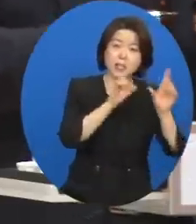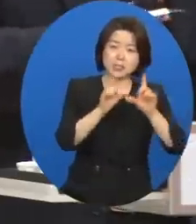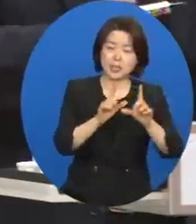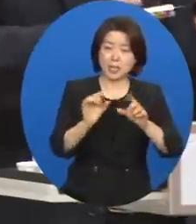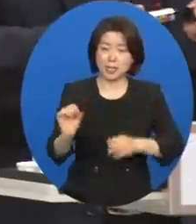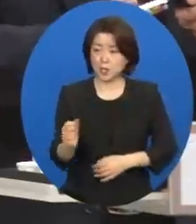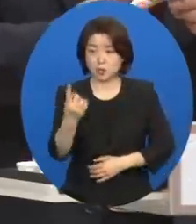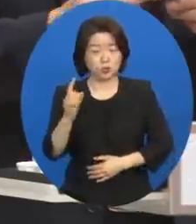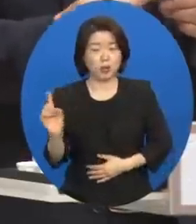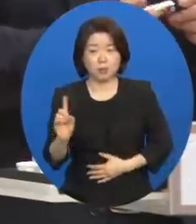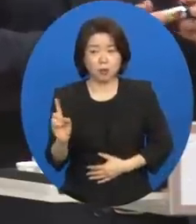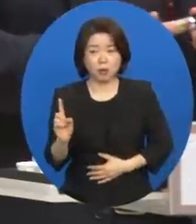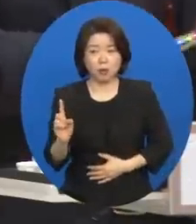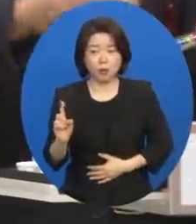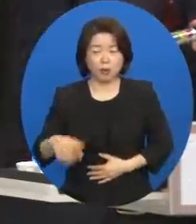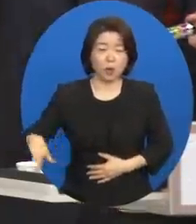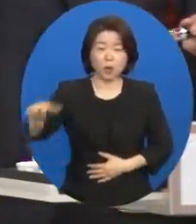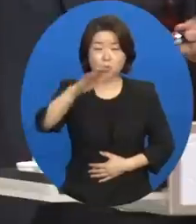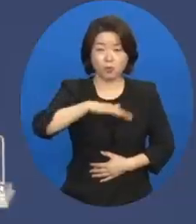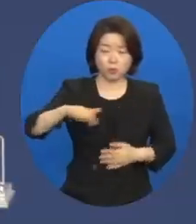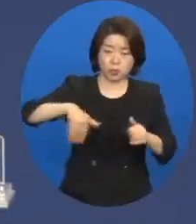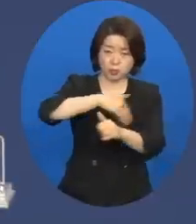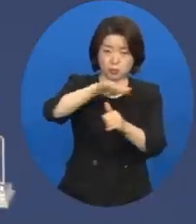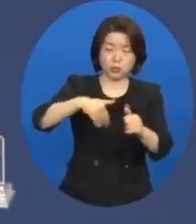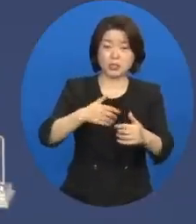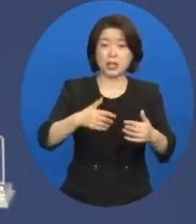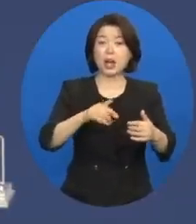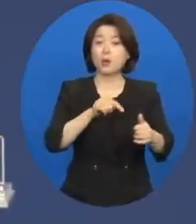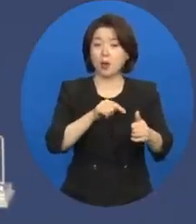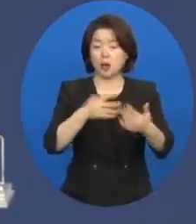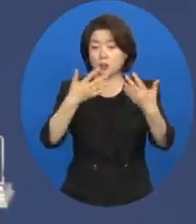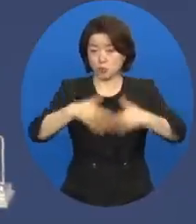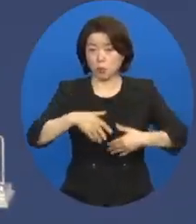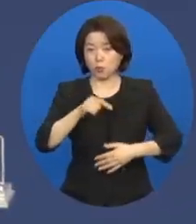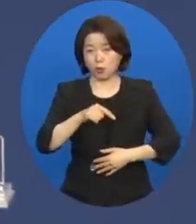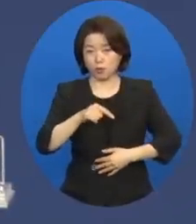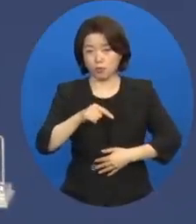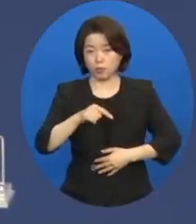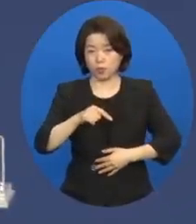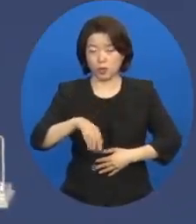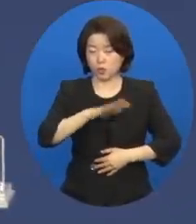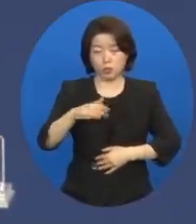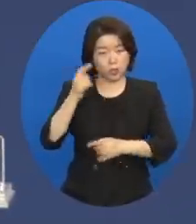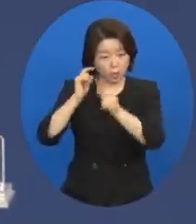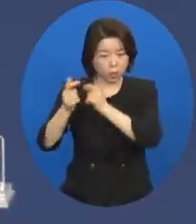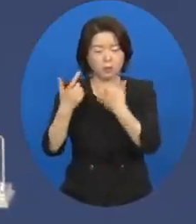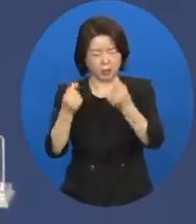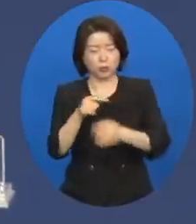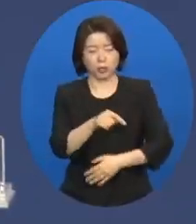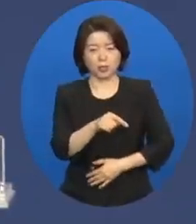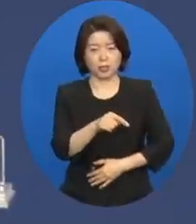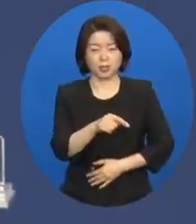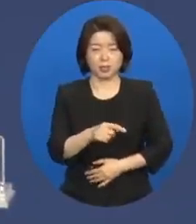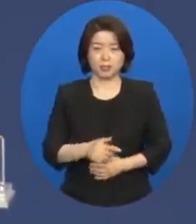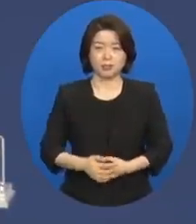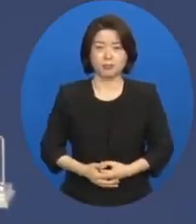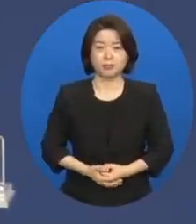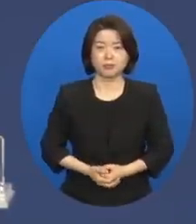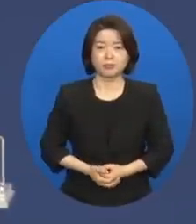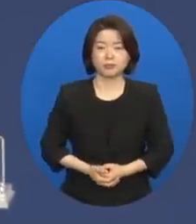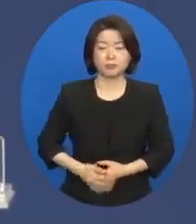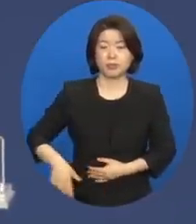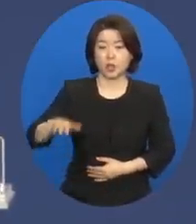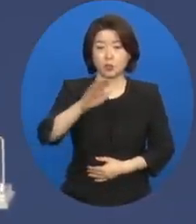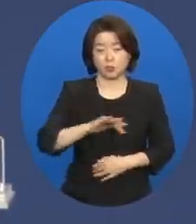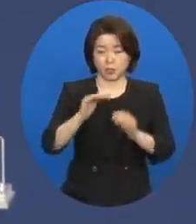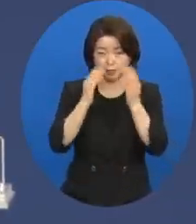원인이 다른 게 아니라 우리를 둘러싸고 있는 환경, 조건, 우리가 지금 고민하는 것과 똑같이 말이죠. 우리